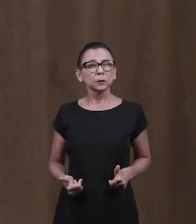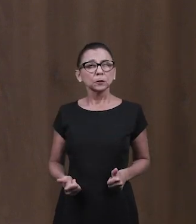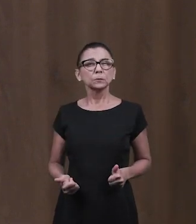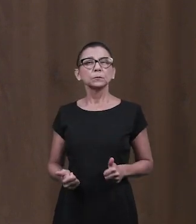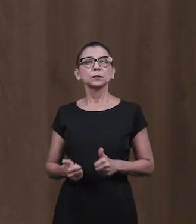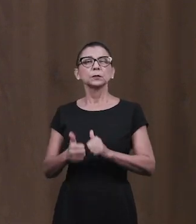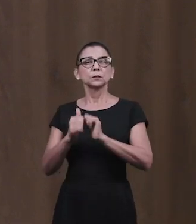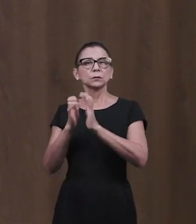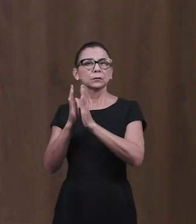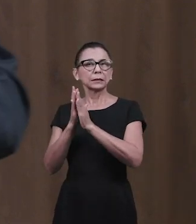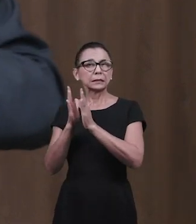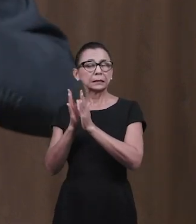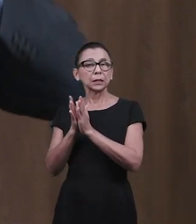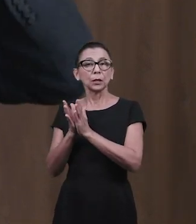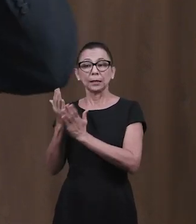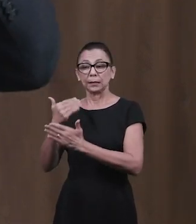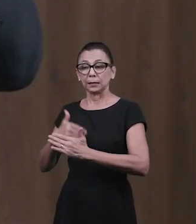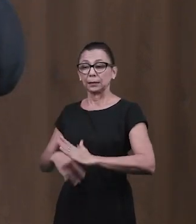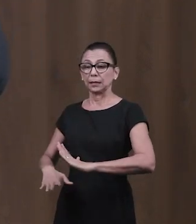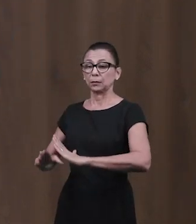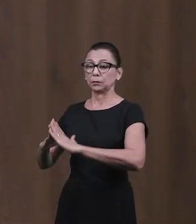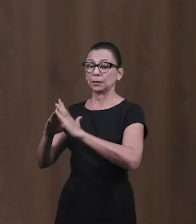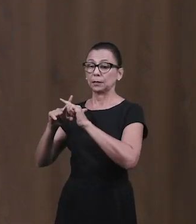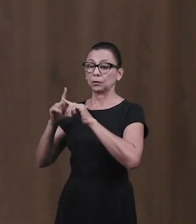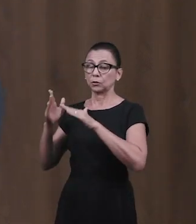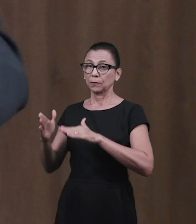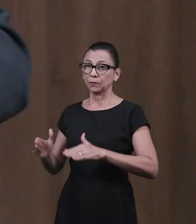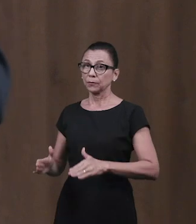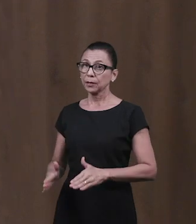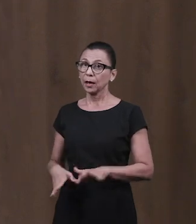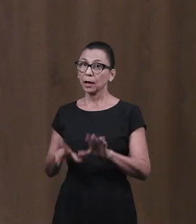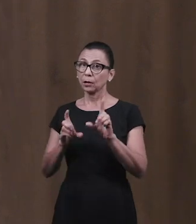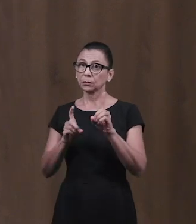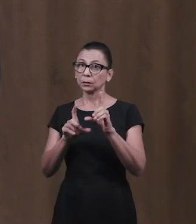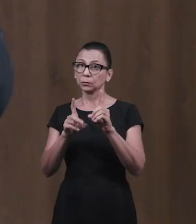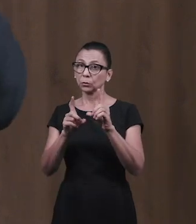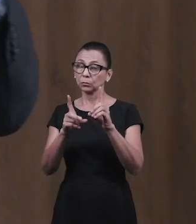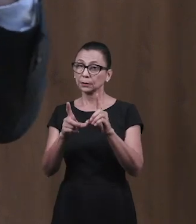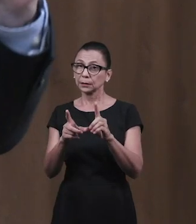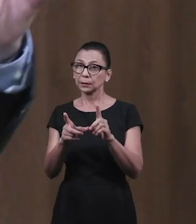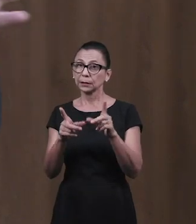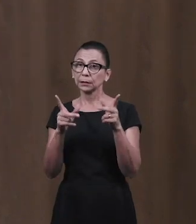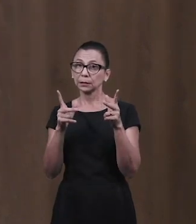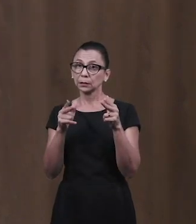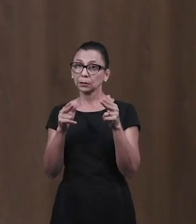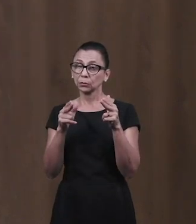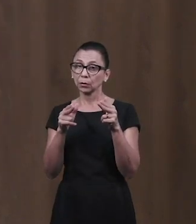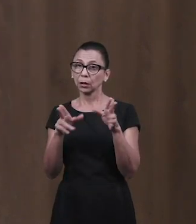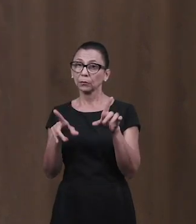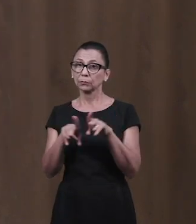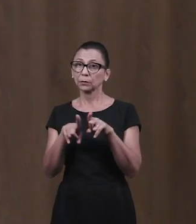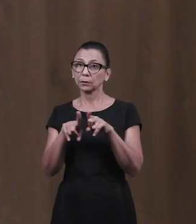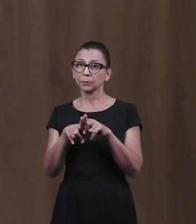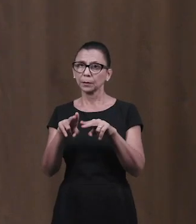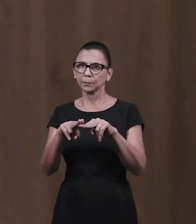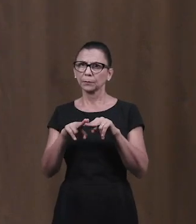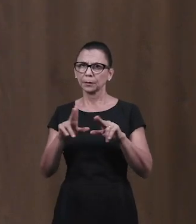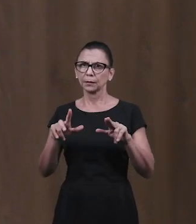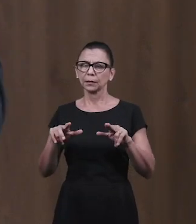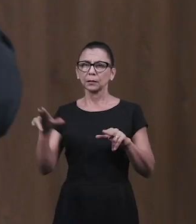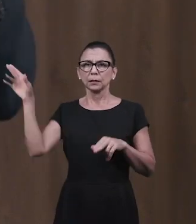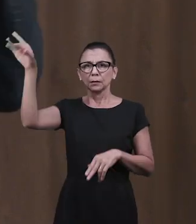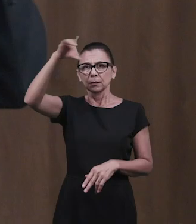prière est intégré au corps, à l'Église fidèle, sur la même doctrine,